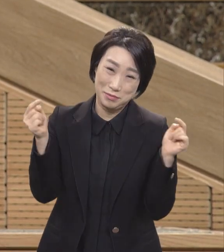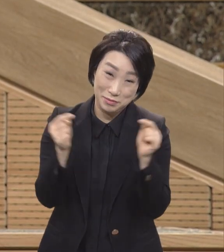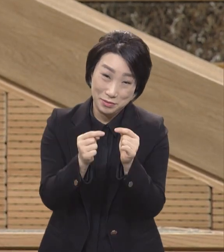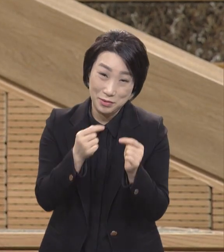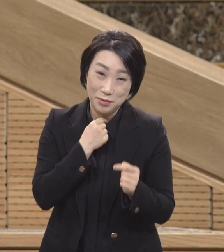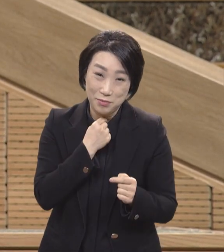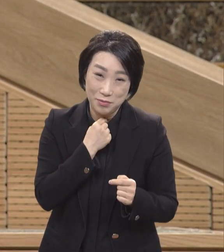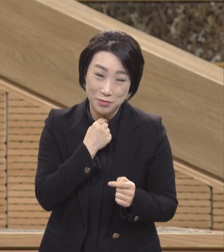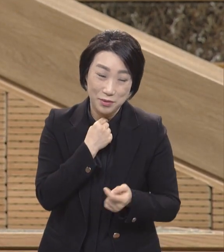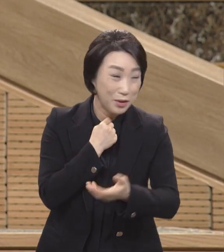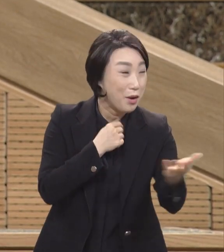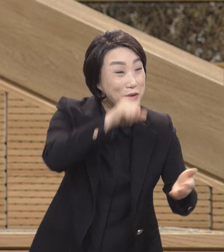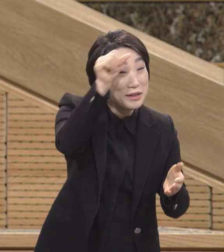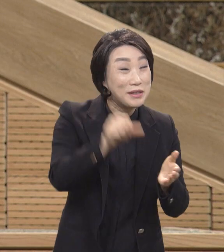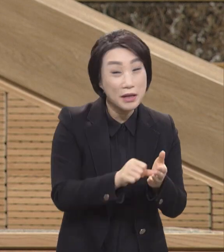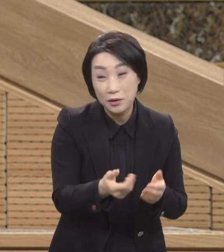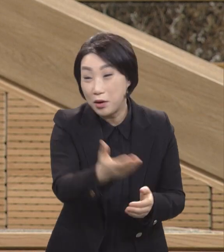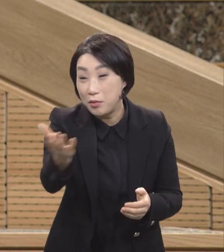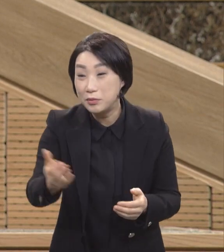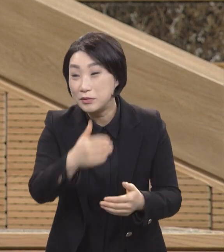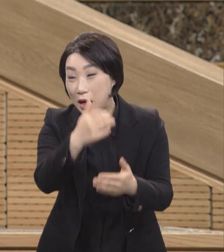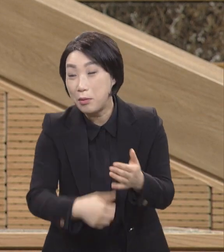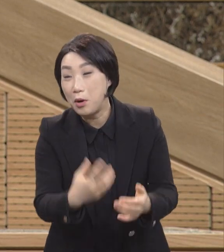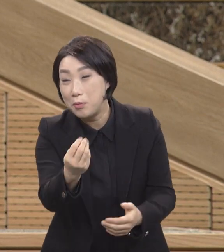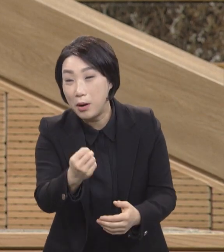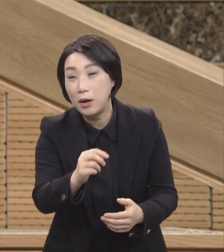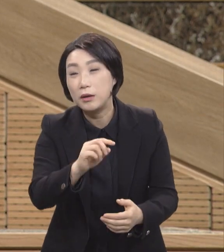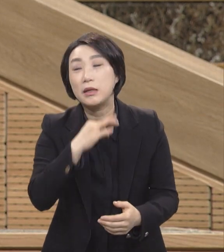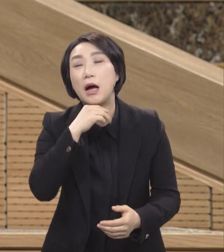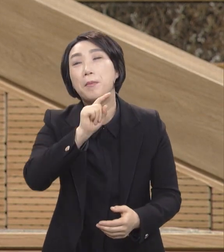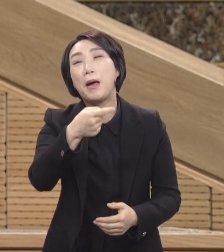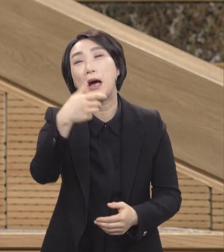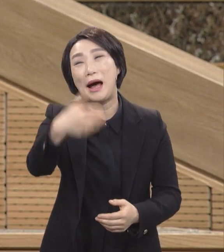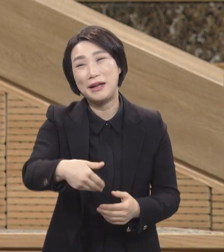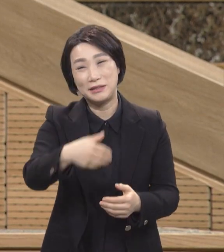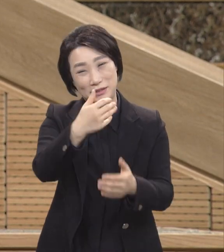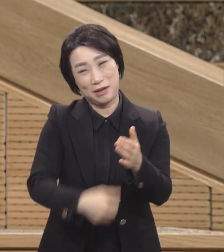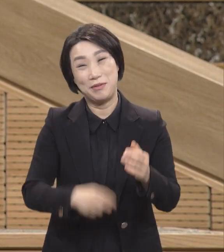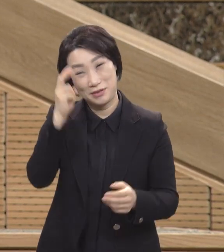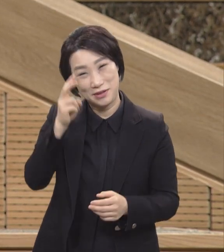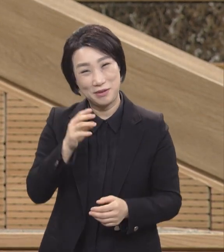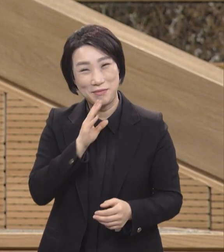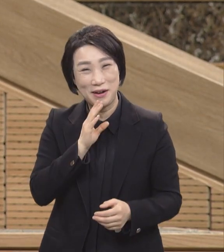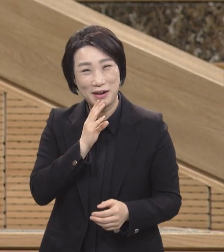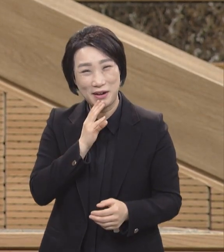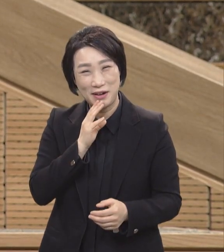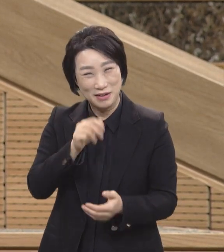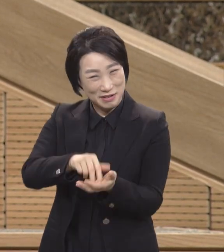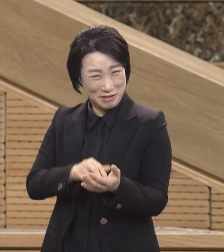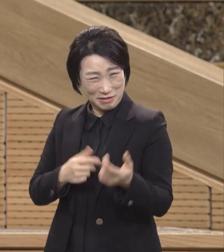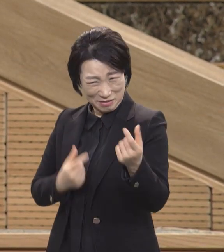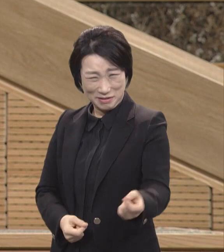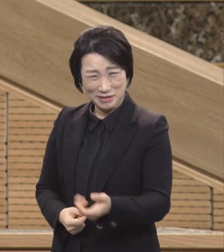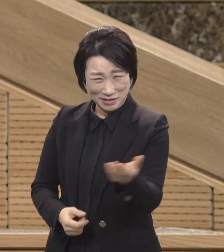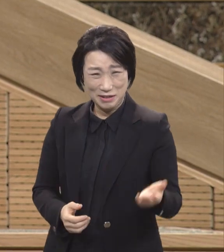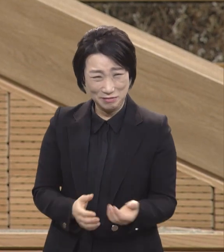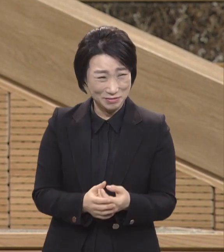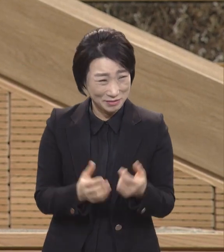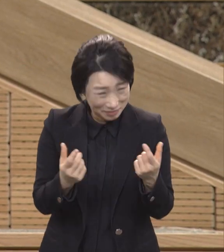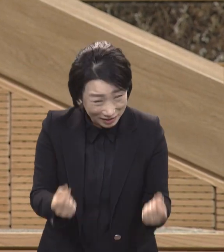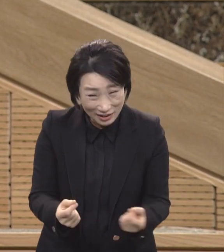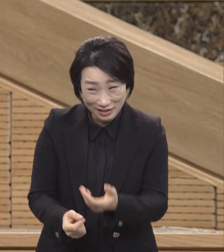여러분은 얼마나 남았어? 다 100년 미만 남았는데 나하고 똑같아. 100년 미만 남은 것은